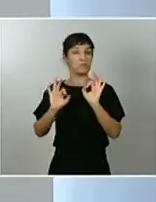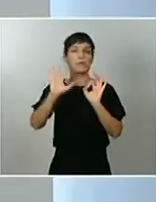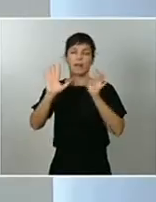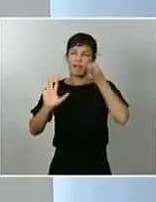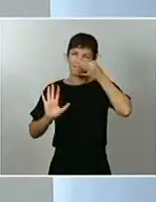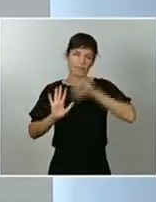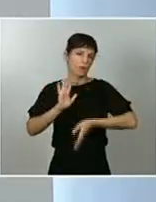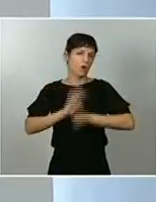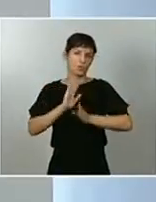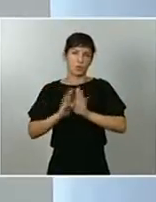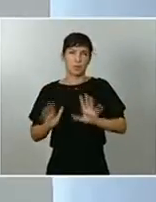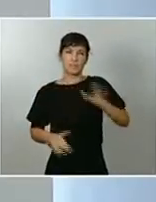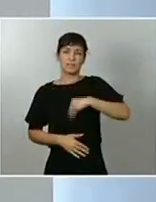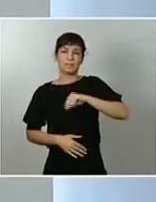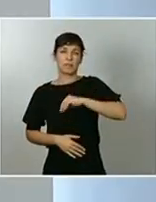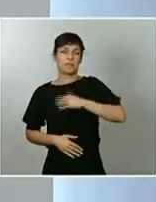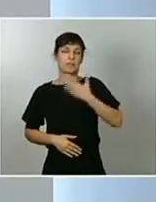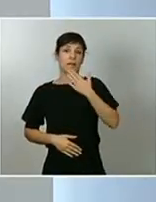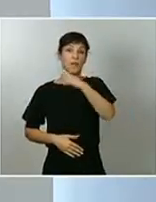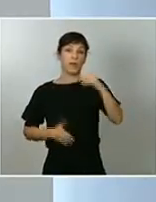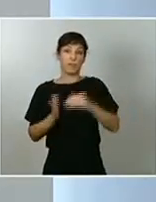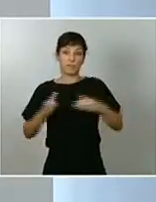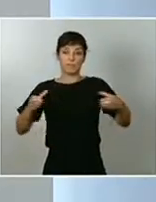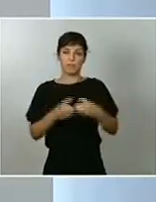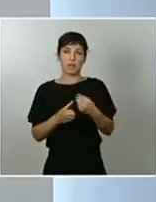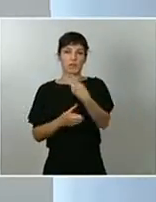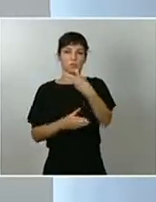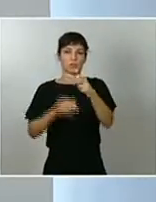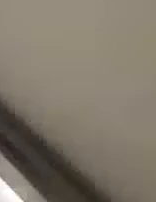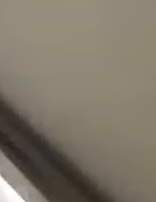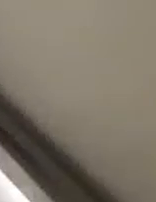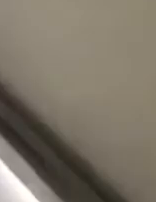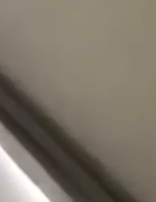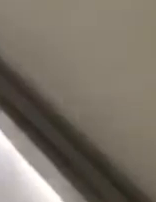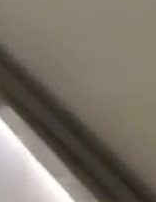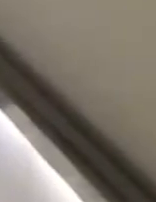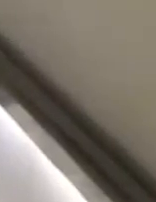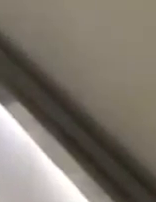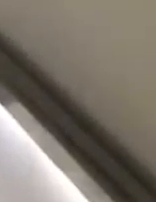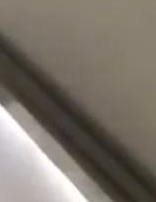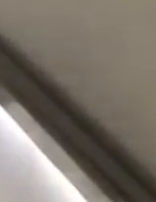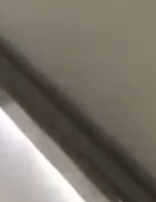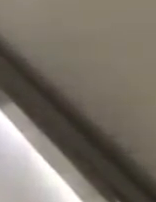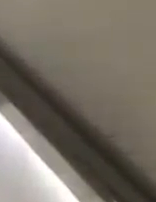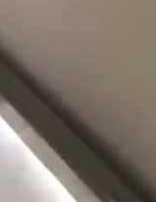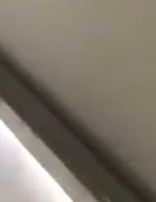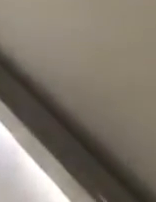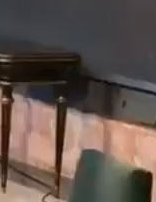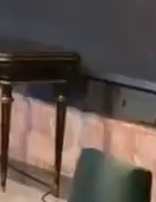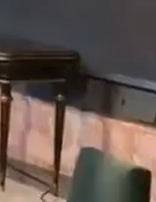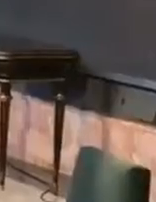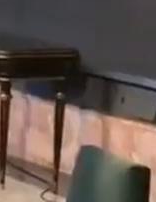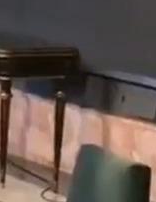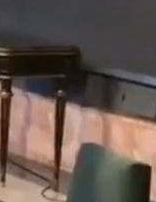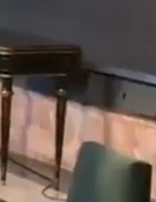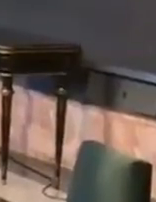medias nacionales de 263 casos por 100.000 que siguen siendo incidencias muy altas. Mentrestant, les comunitats autònomes continuen